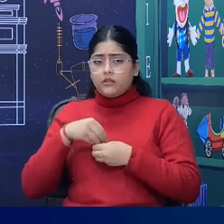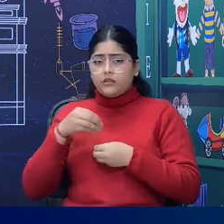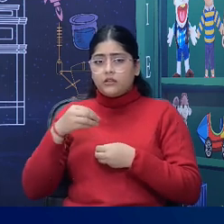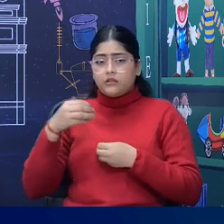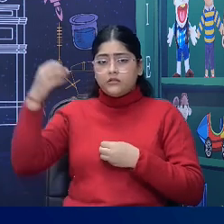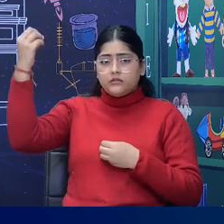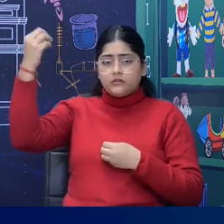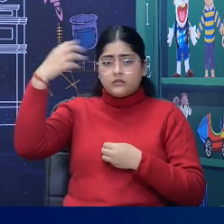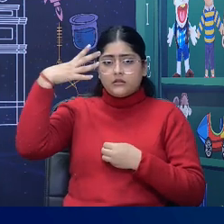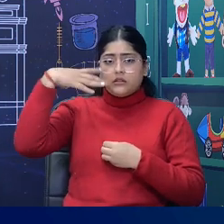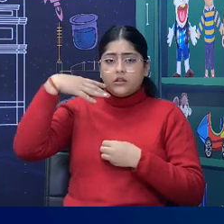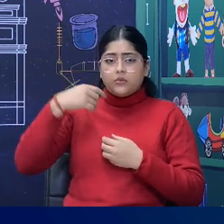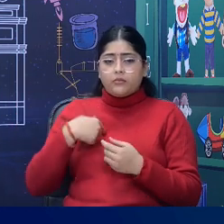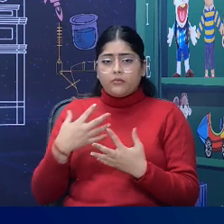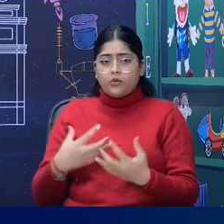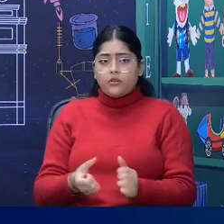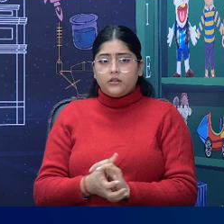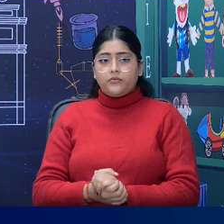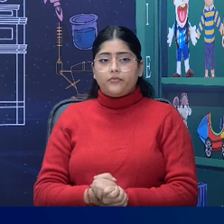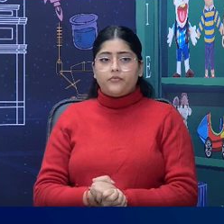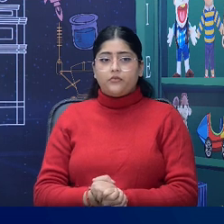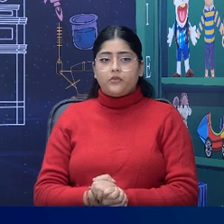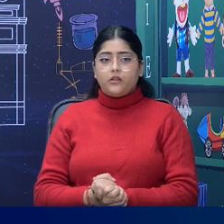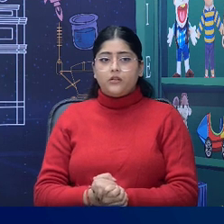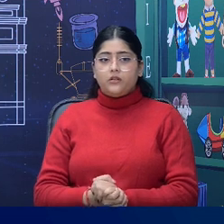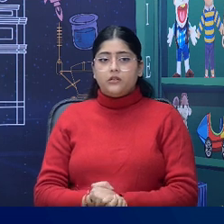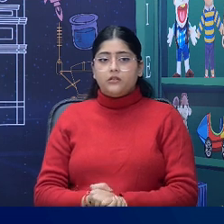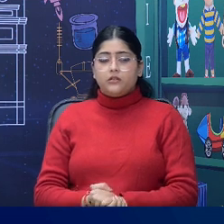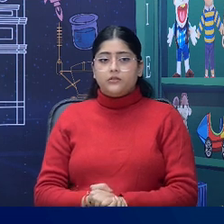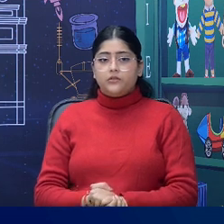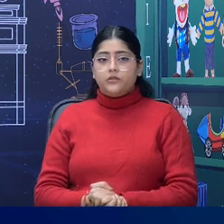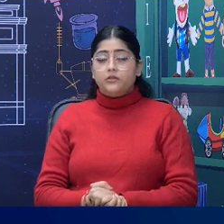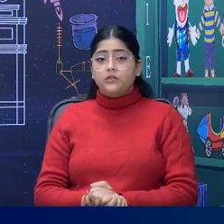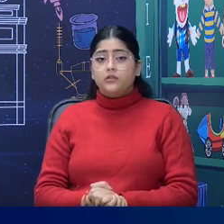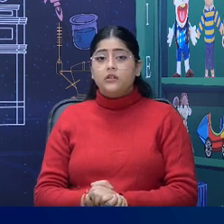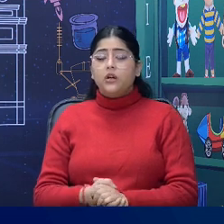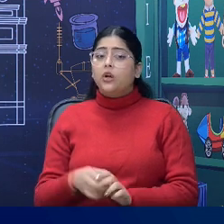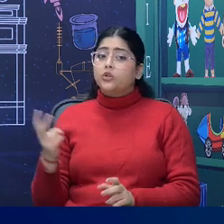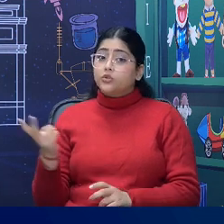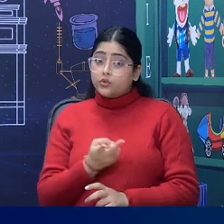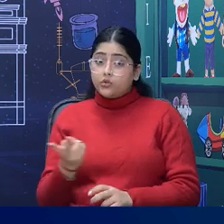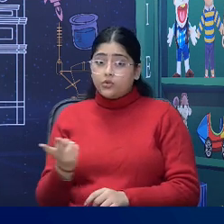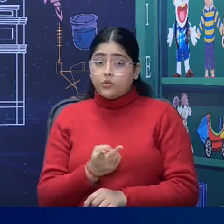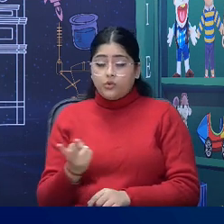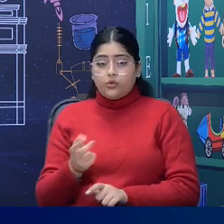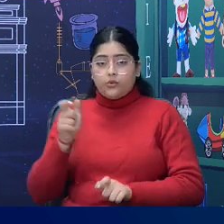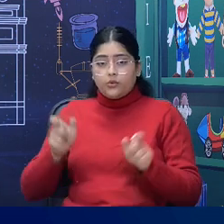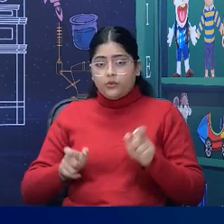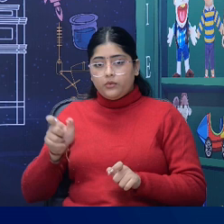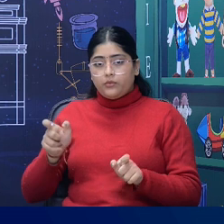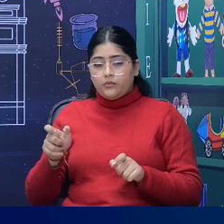हूं हमारे साधना मंदिर में आकर ज्योति को अपने भीतर जगाओ तो दोनों ने एक ही तरह की बात की एक जो है